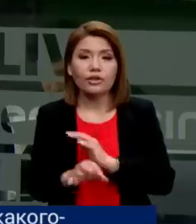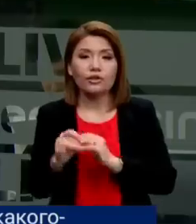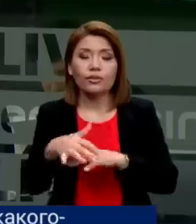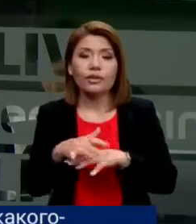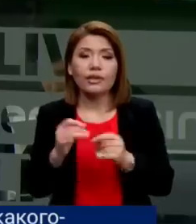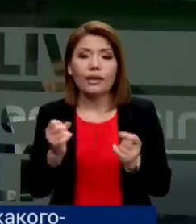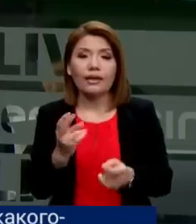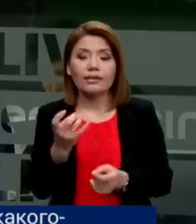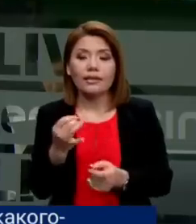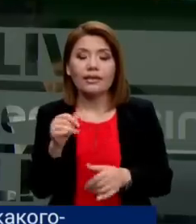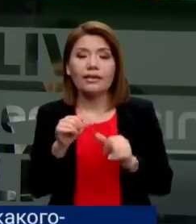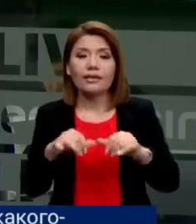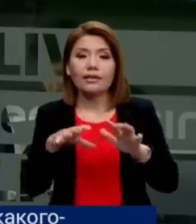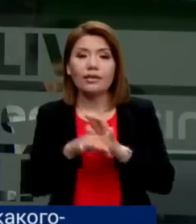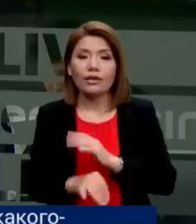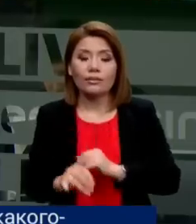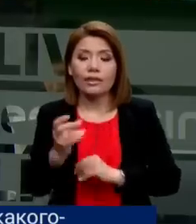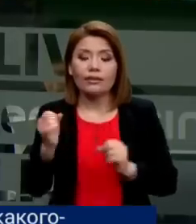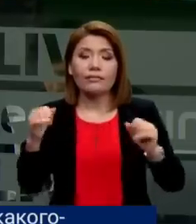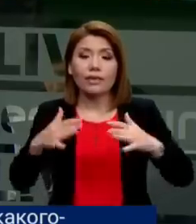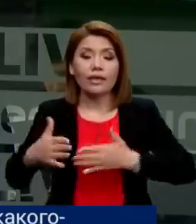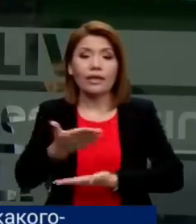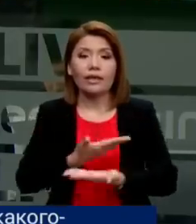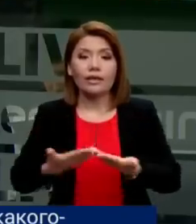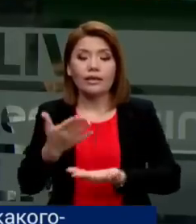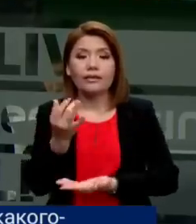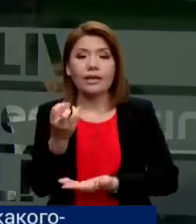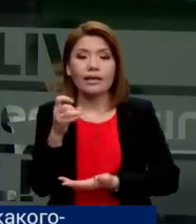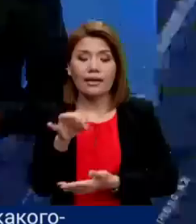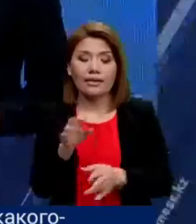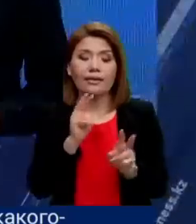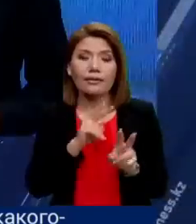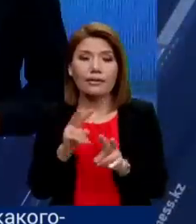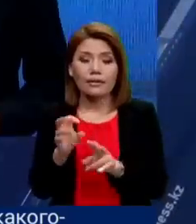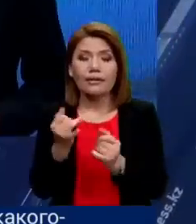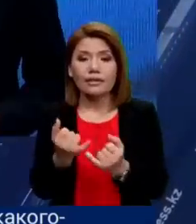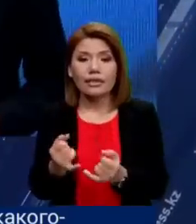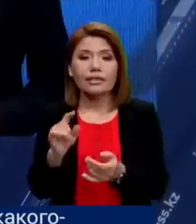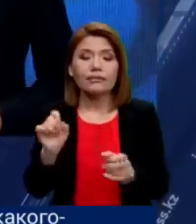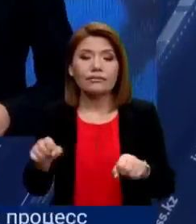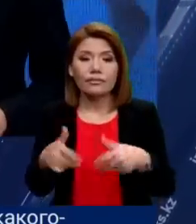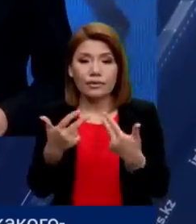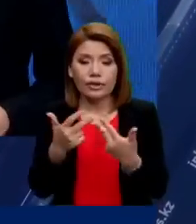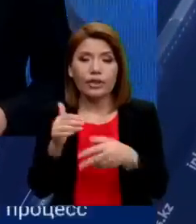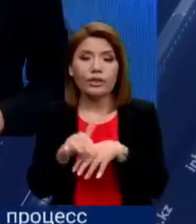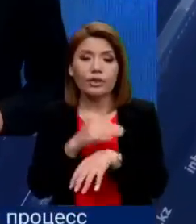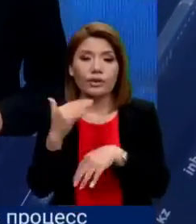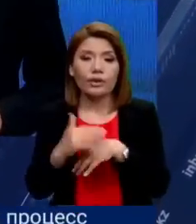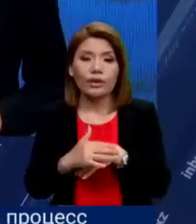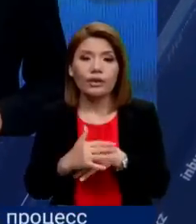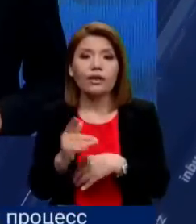қауымы һәм сақа сарапшылары тегіс жиналған басқосуды Саят Ермек бақылады. Әріптесім дәл қазір бізбен байланыста. Саят, қайырлы кеш.